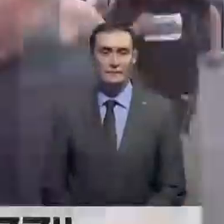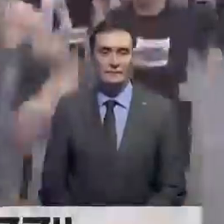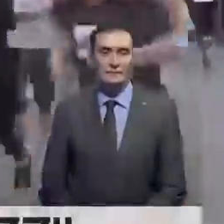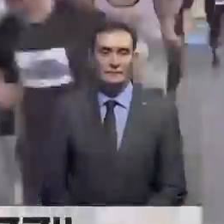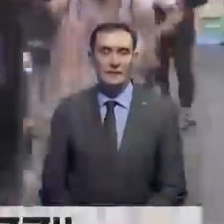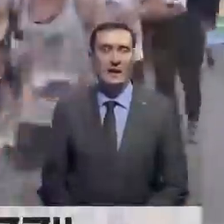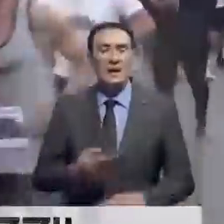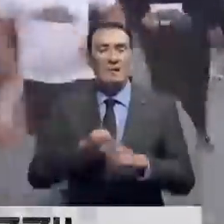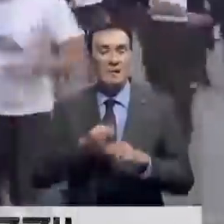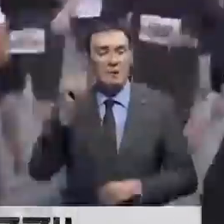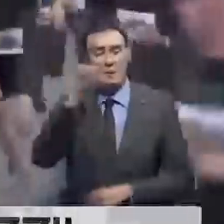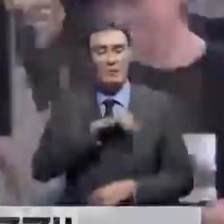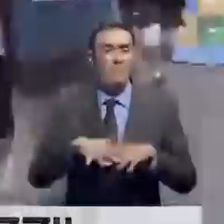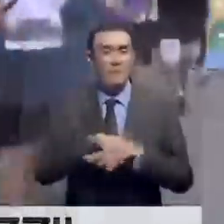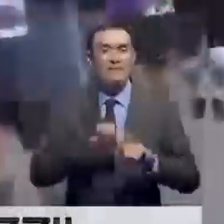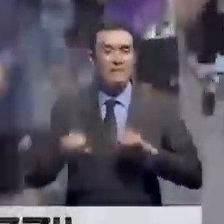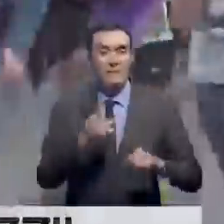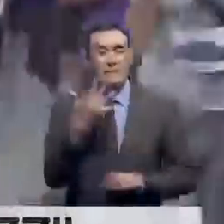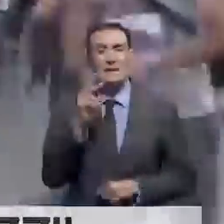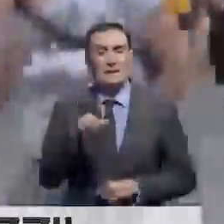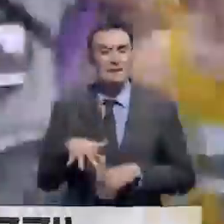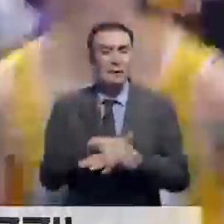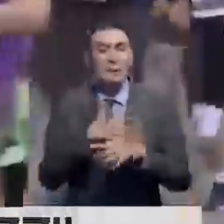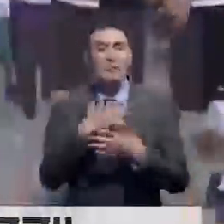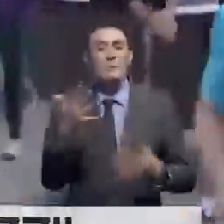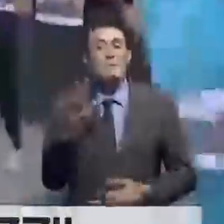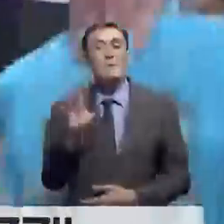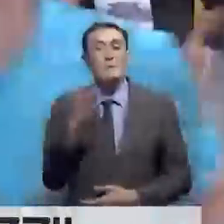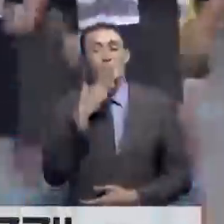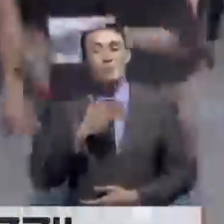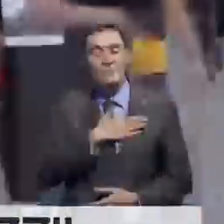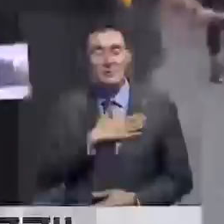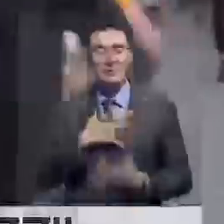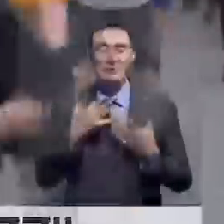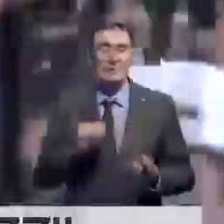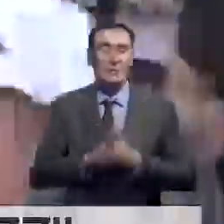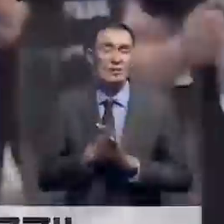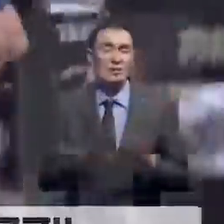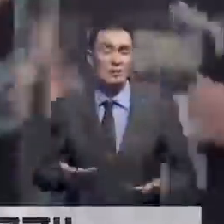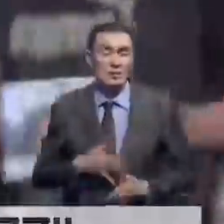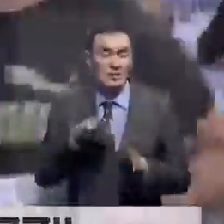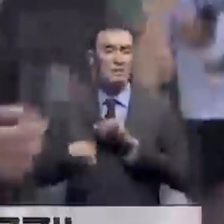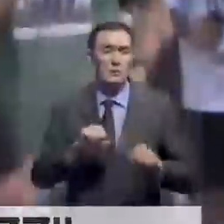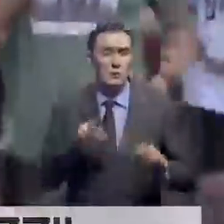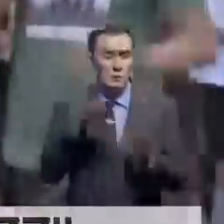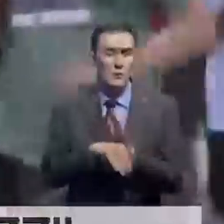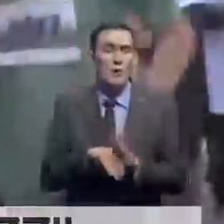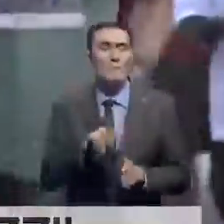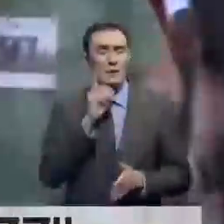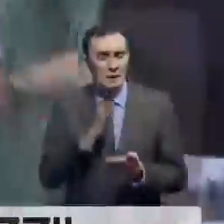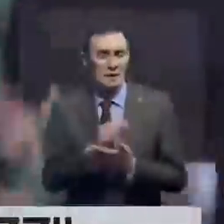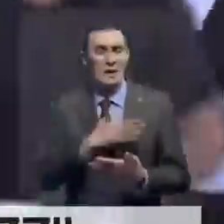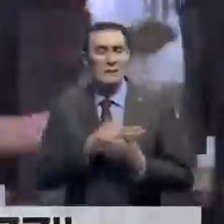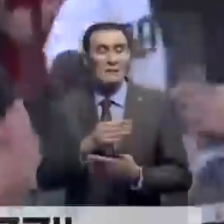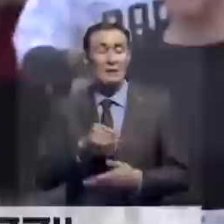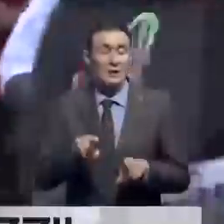в этом году массовый забег на 5 километров собрал более 500 любителей здорового образа жизни среди Бегунов не только молодежь